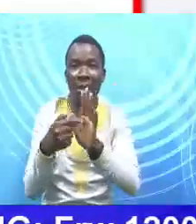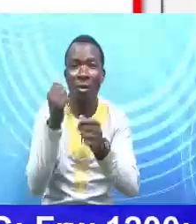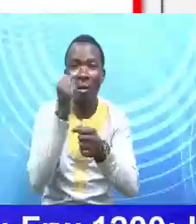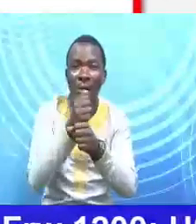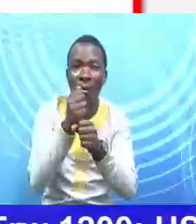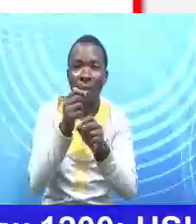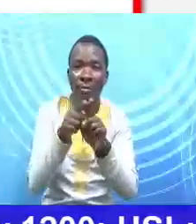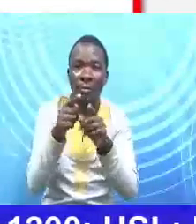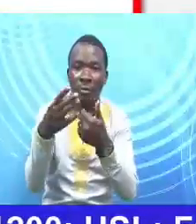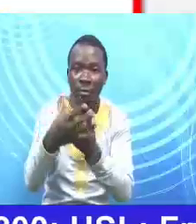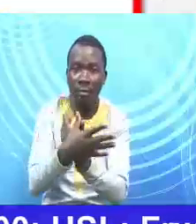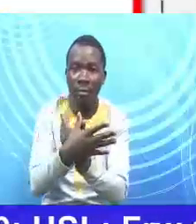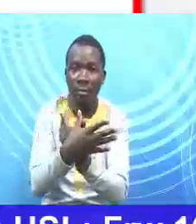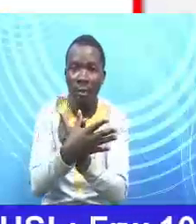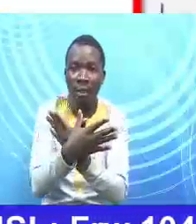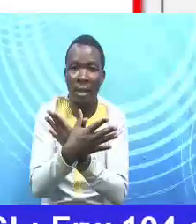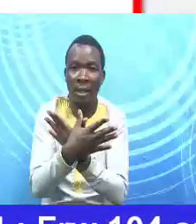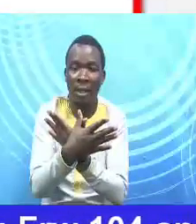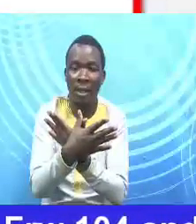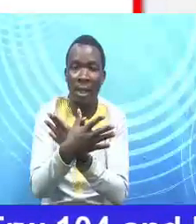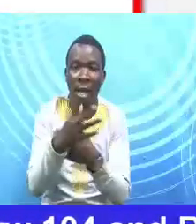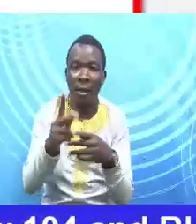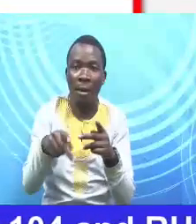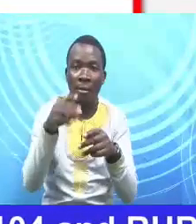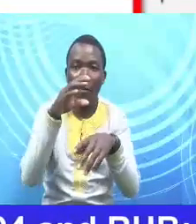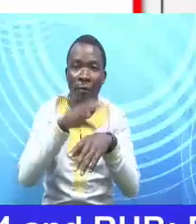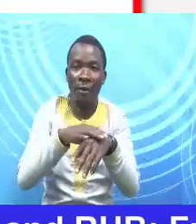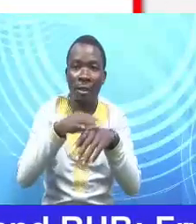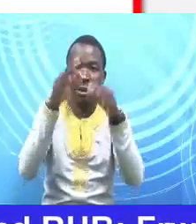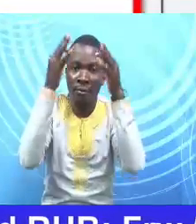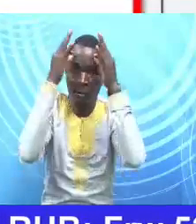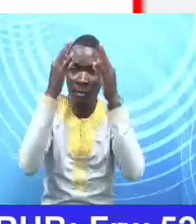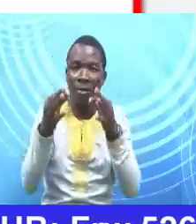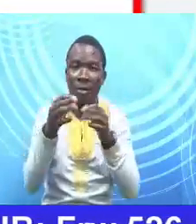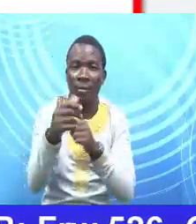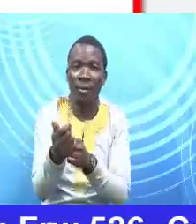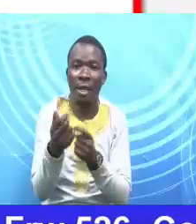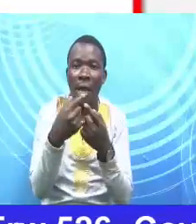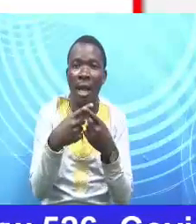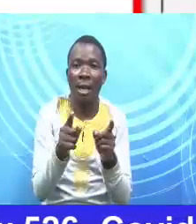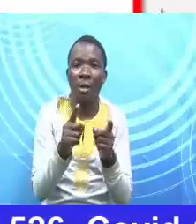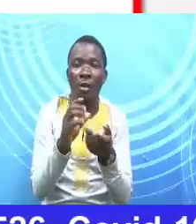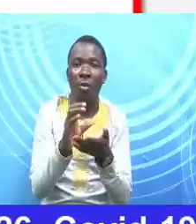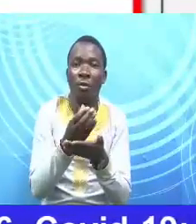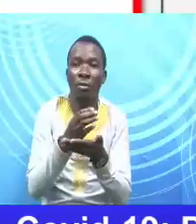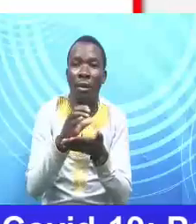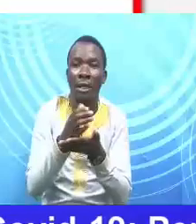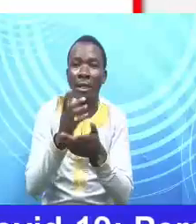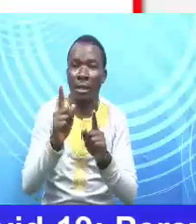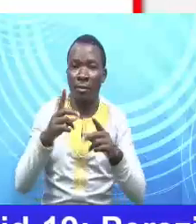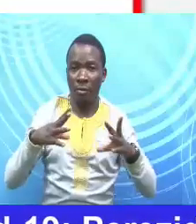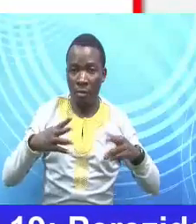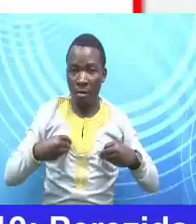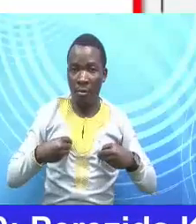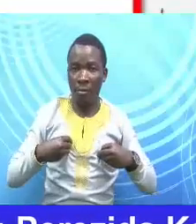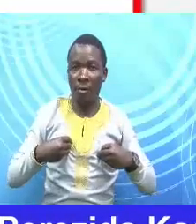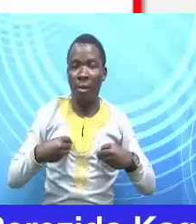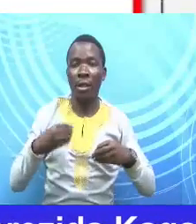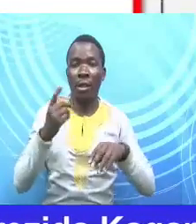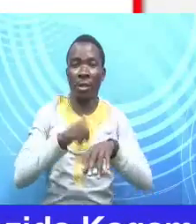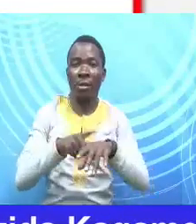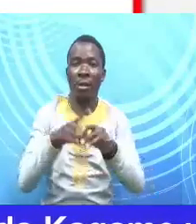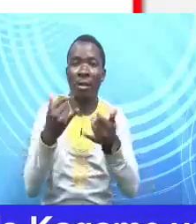umuco aba ngaba nabo abantu babafatira iki babafatira ibyemezo ariko utubari ntabwo twemewe muri iki gihe